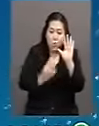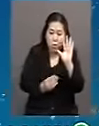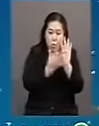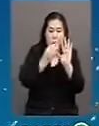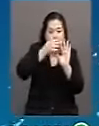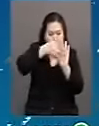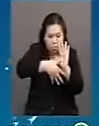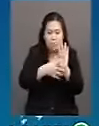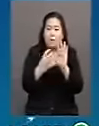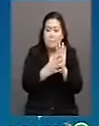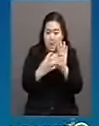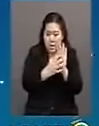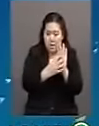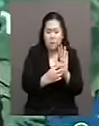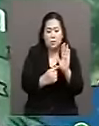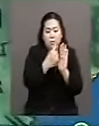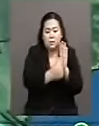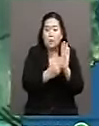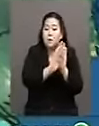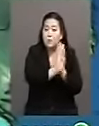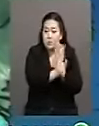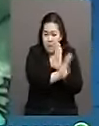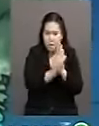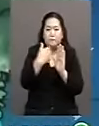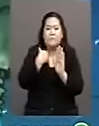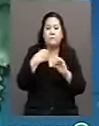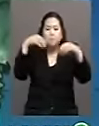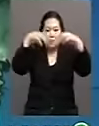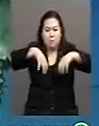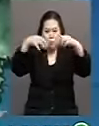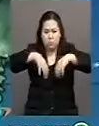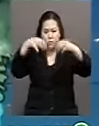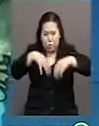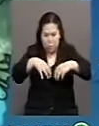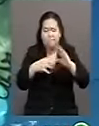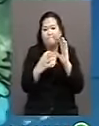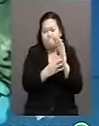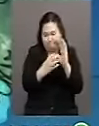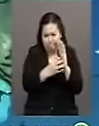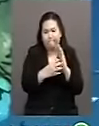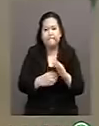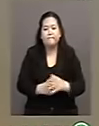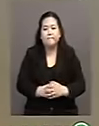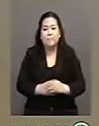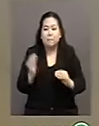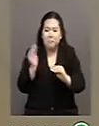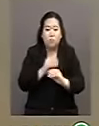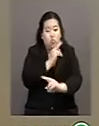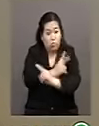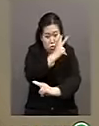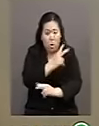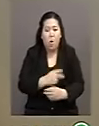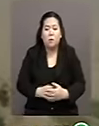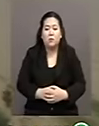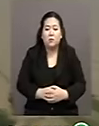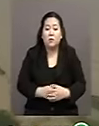าคกลางและบริเวณของพืททั้ดานผ้าอสารก็จะทำให้เกิดฝนตกในบริเวณของพ้นที่ภาคกลางสำเติมกัสานการณที่จะ